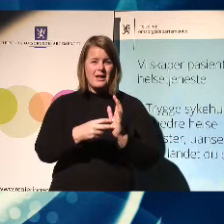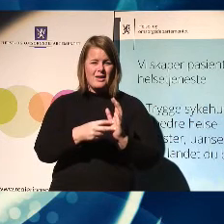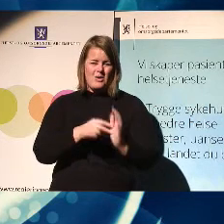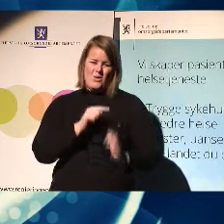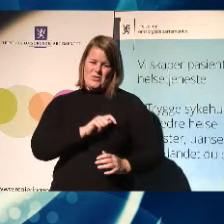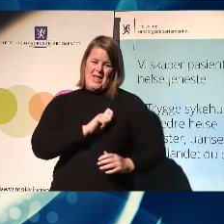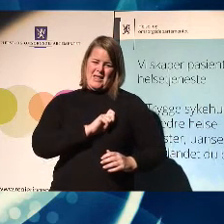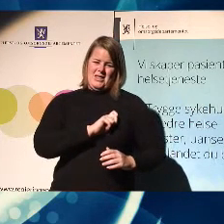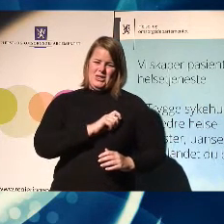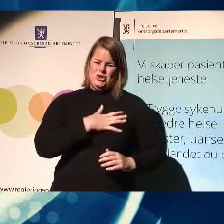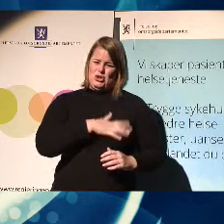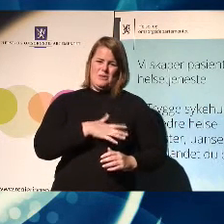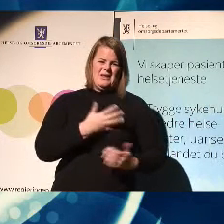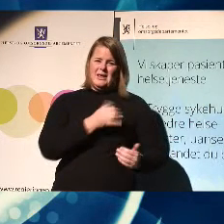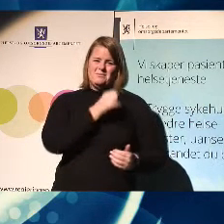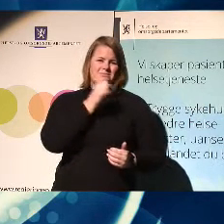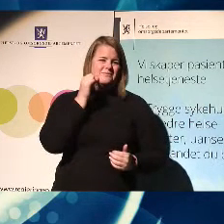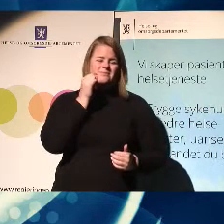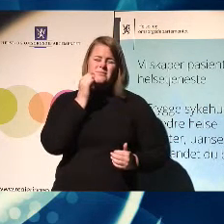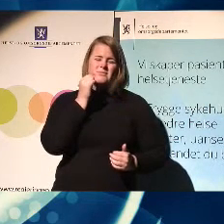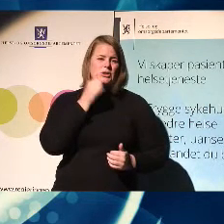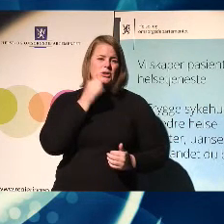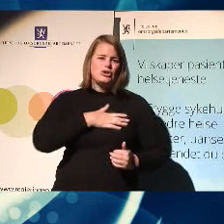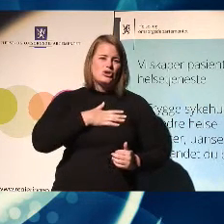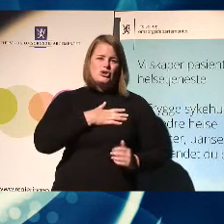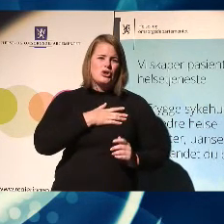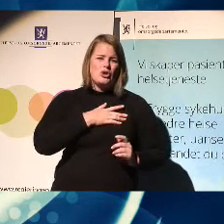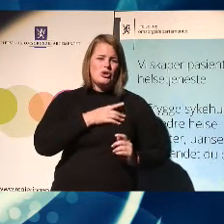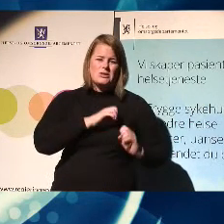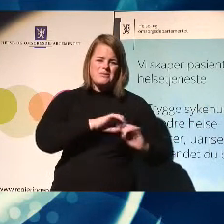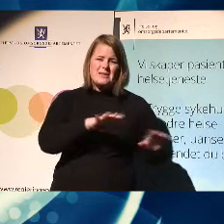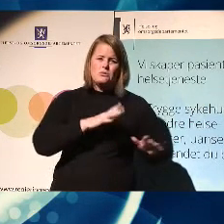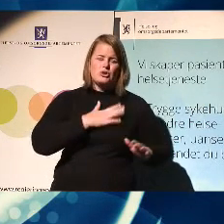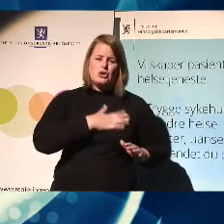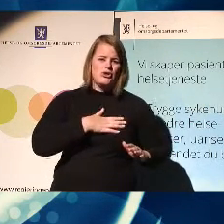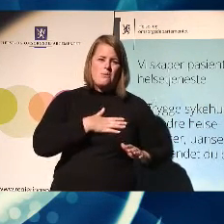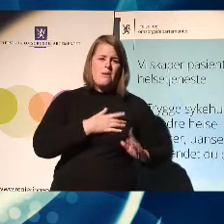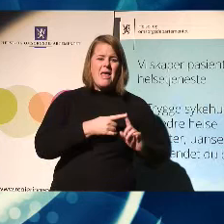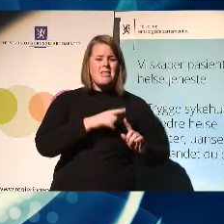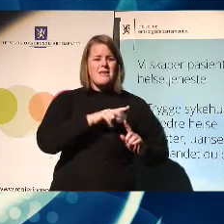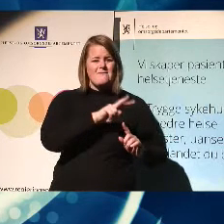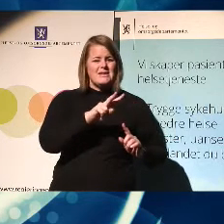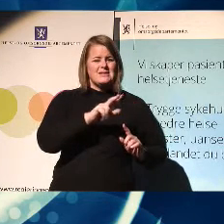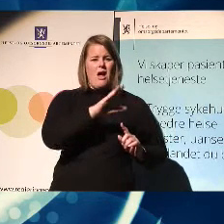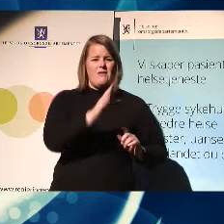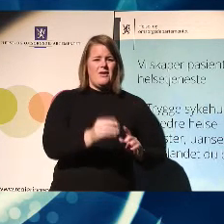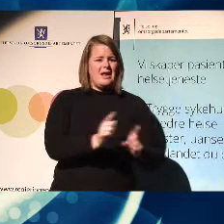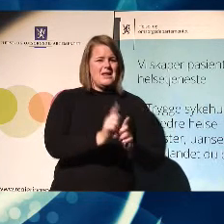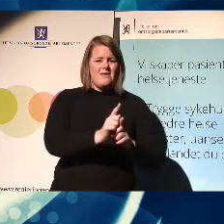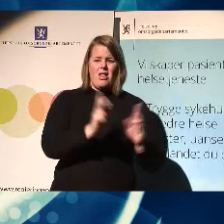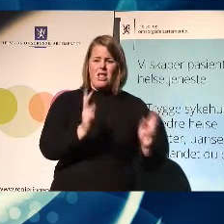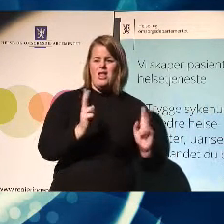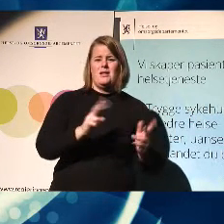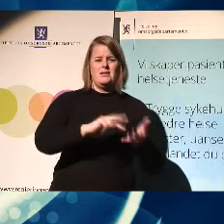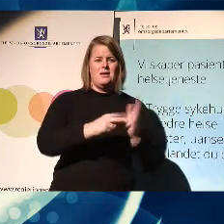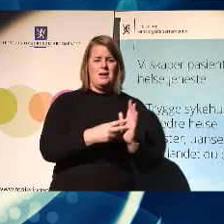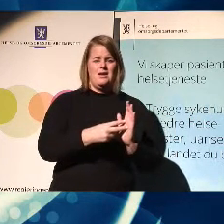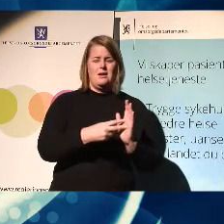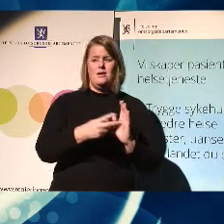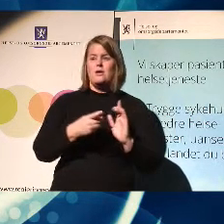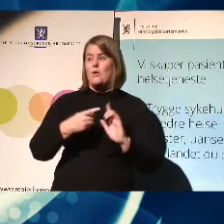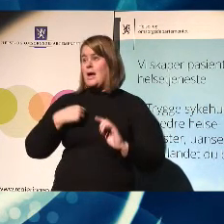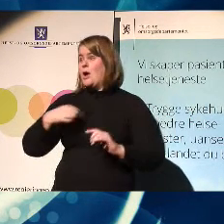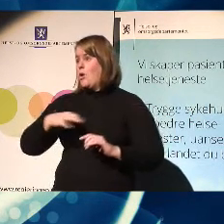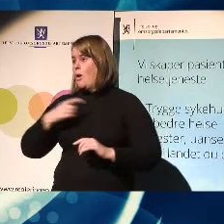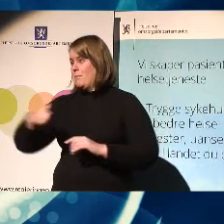veldig smittsom sykdom i Vestafrika. Og det mange læringspunkter der jeg håper at selvfølgelig helsa har plukket opp, men